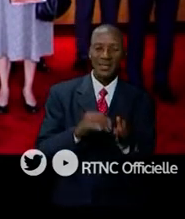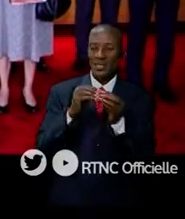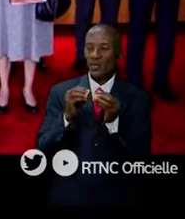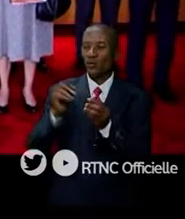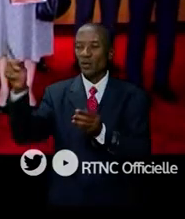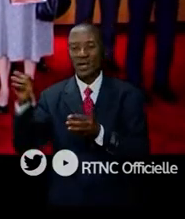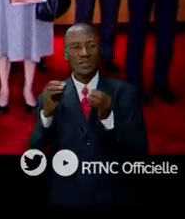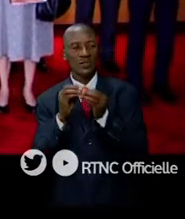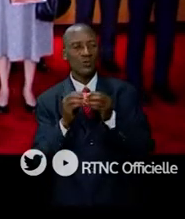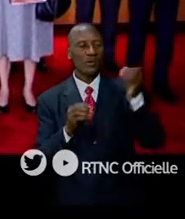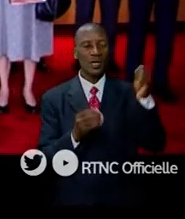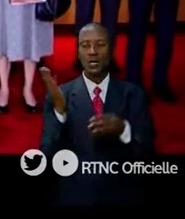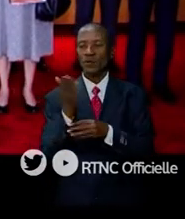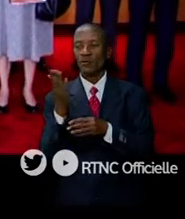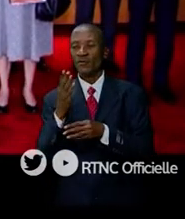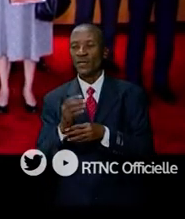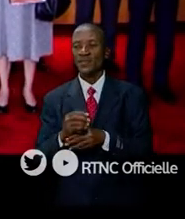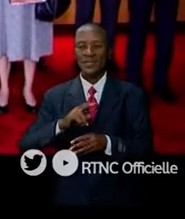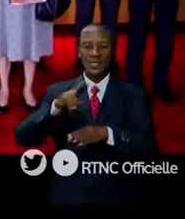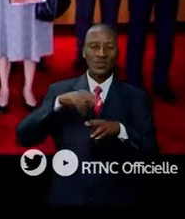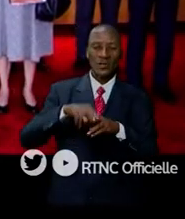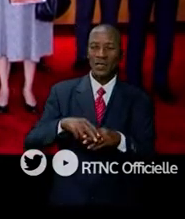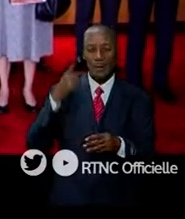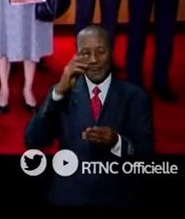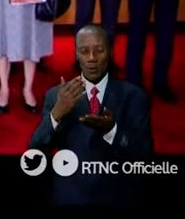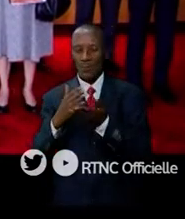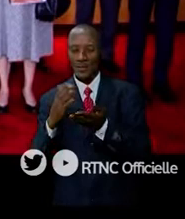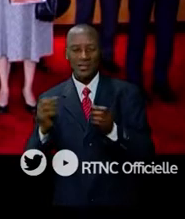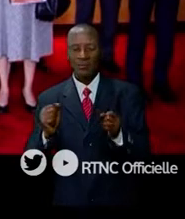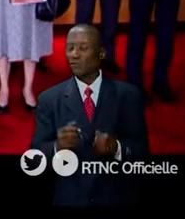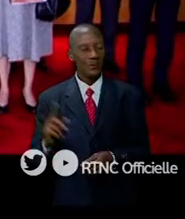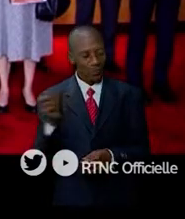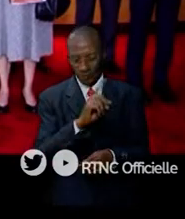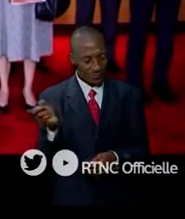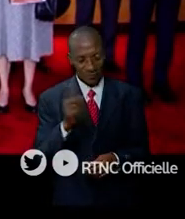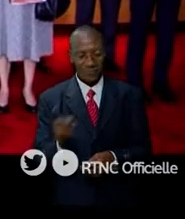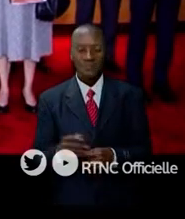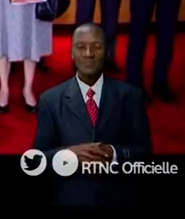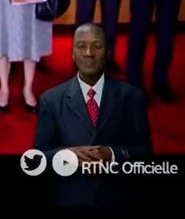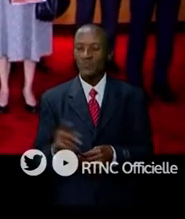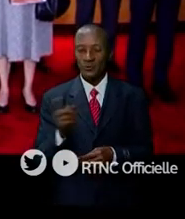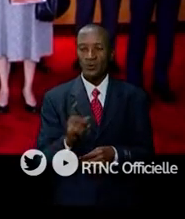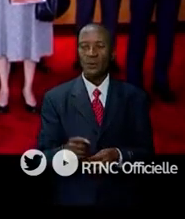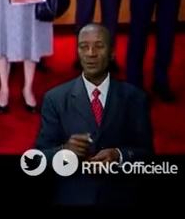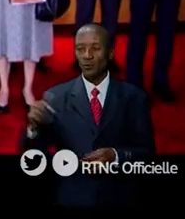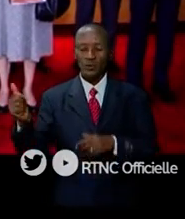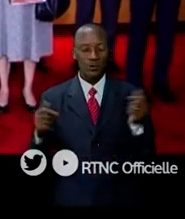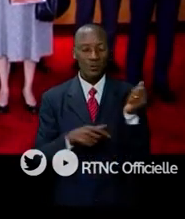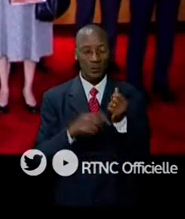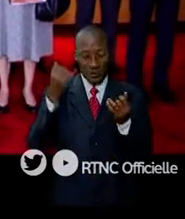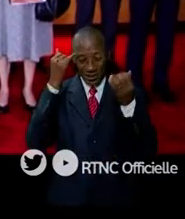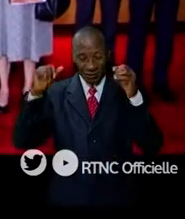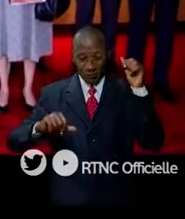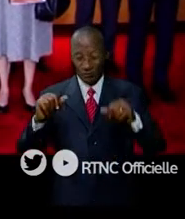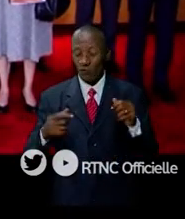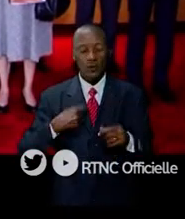sais pas, conférence nationale pour se partager le pouvoir. Loin de là. Si certaines personnes ont cette idée, qu'ils les enlèvent.